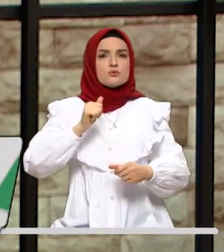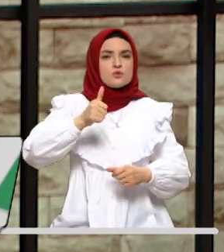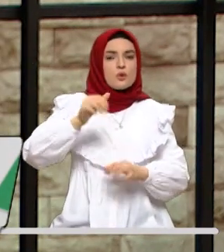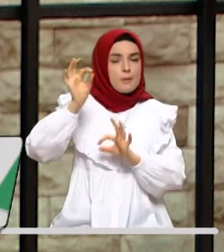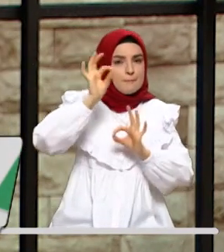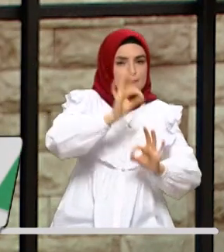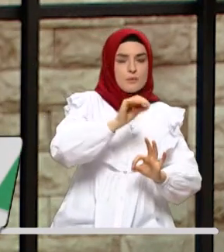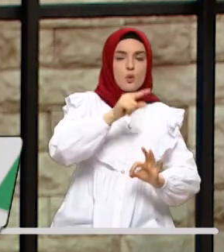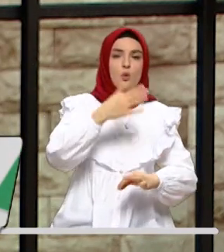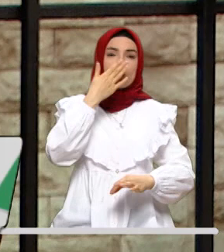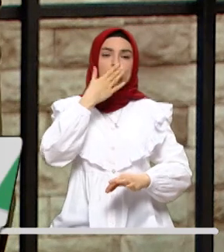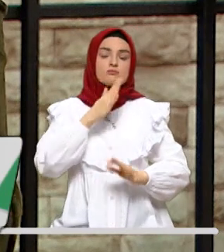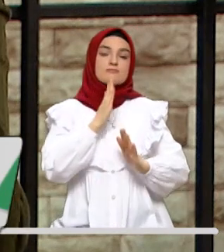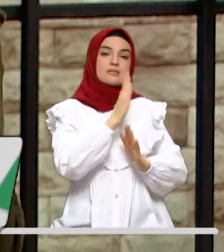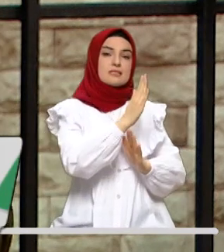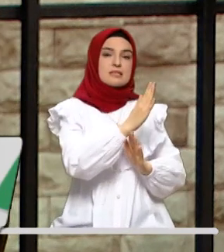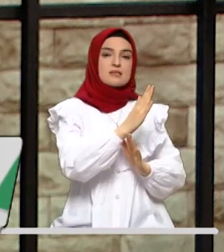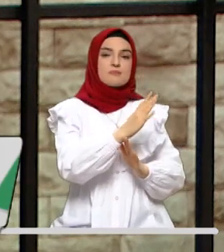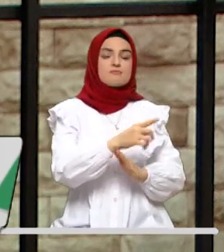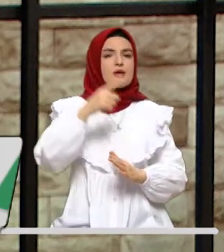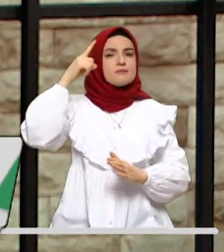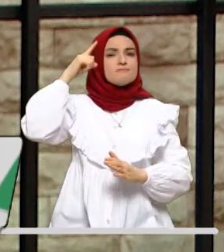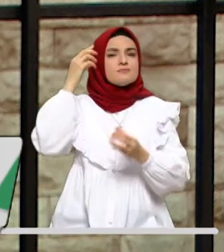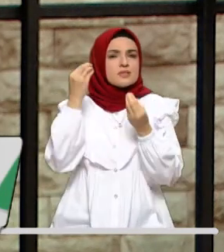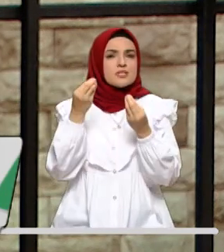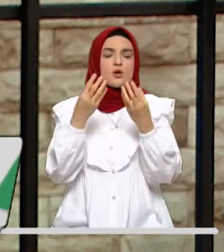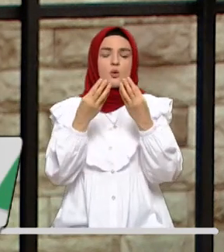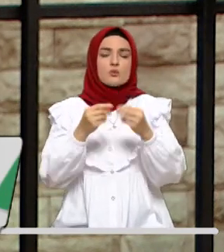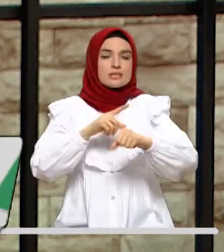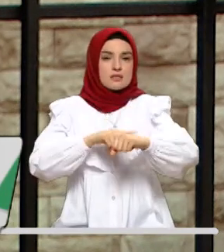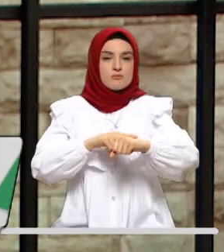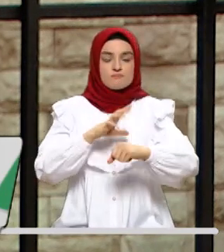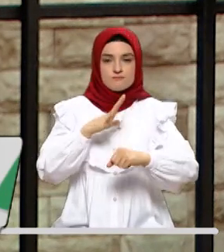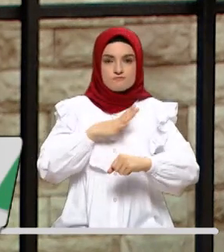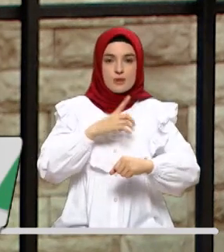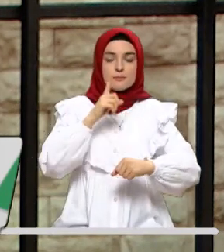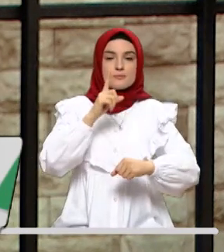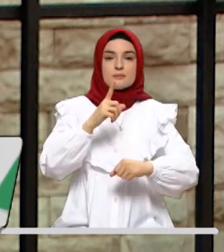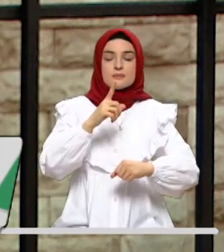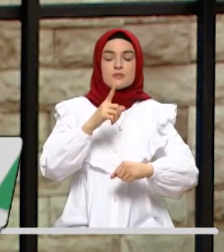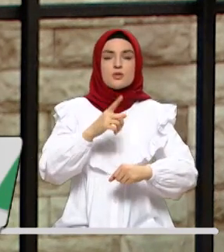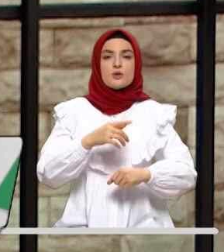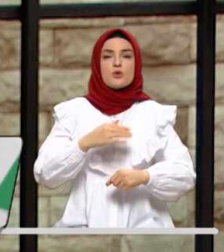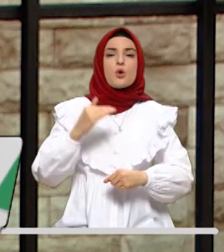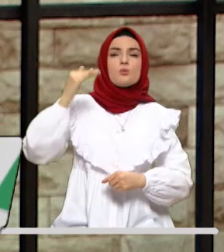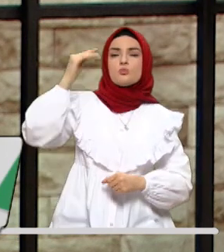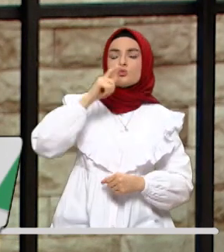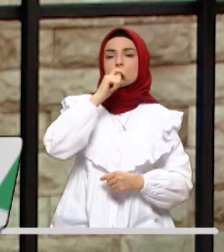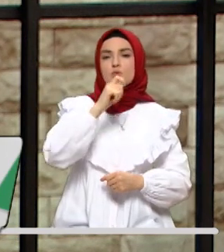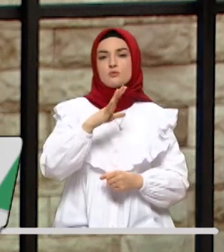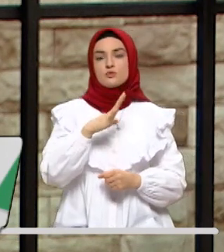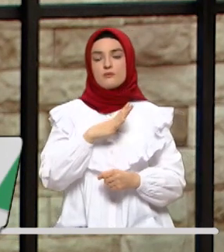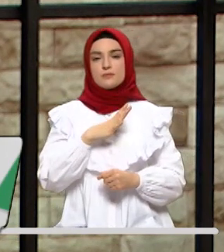okula verir. Çünkü zihnin en açık zamanıdır. Bir atasözümüz var İknur Hanım. Bu gençlerimiz, çocuklarımız